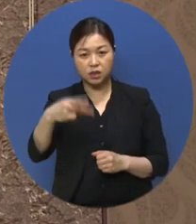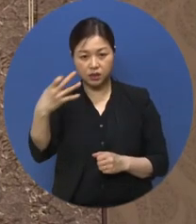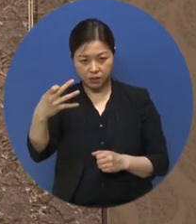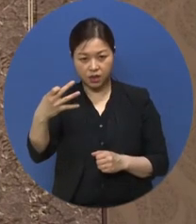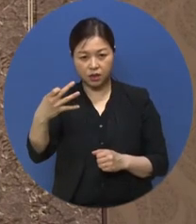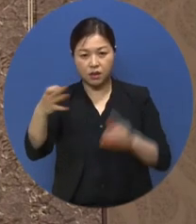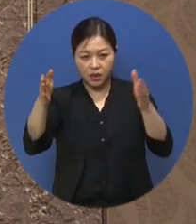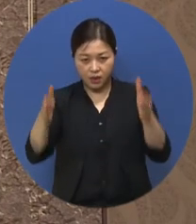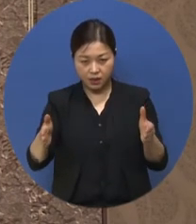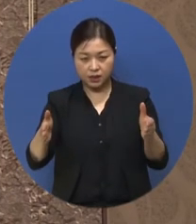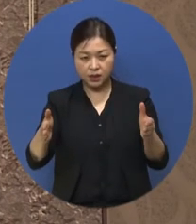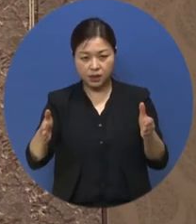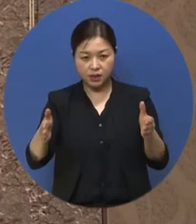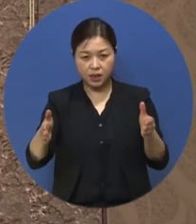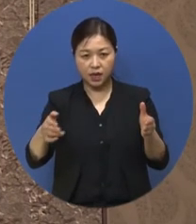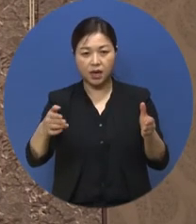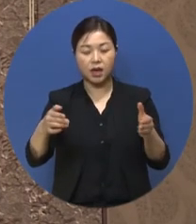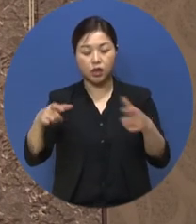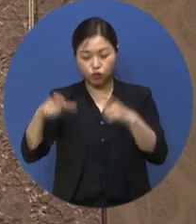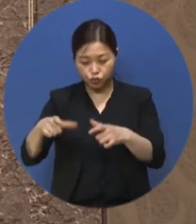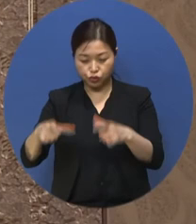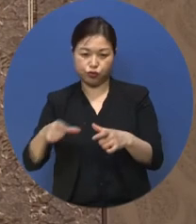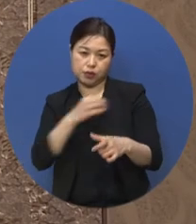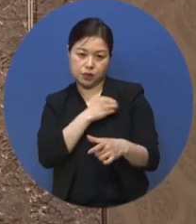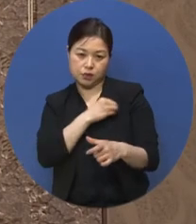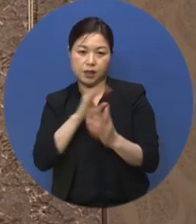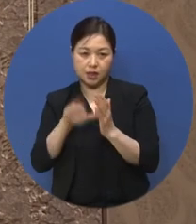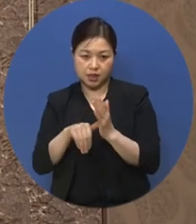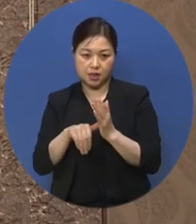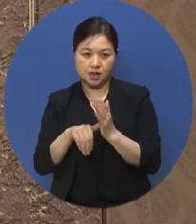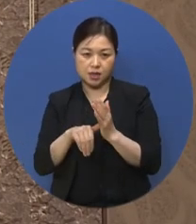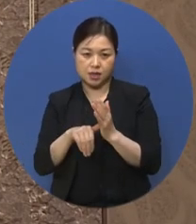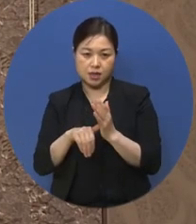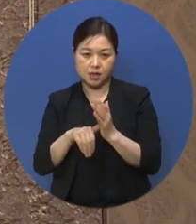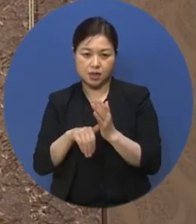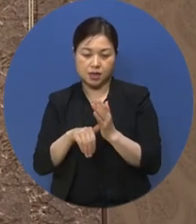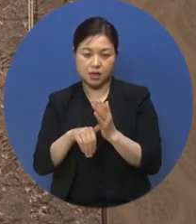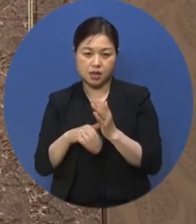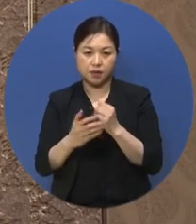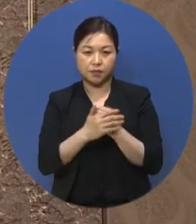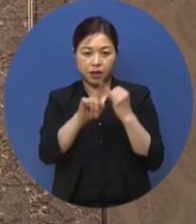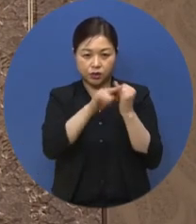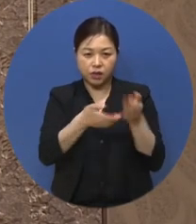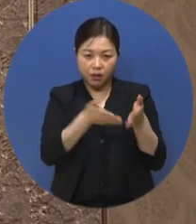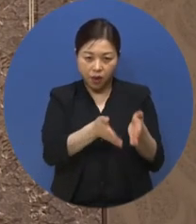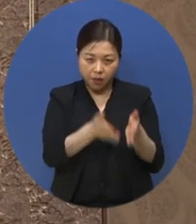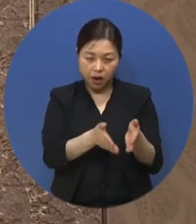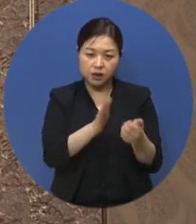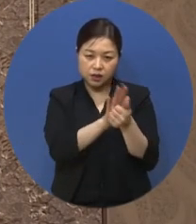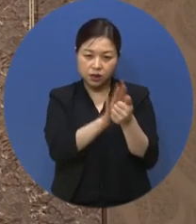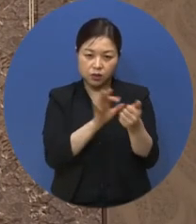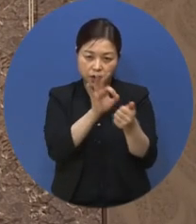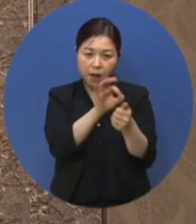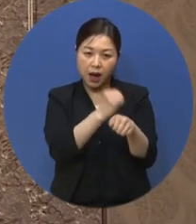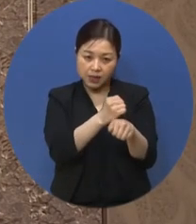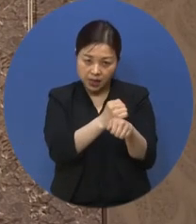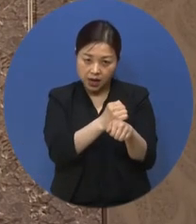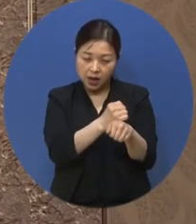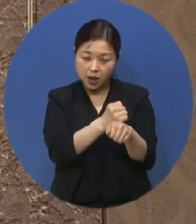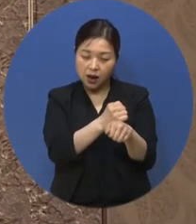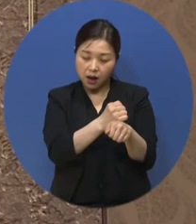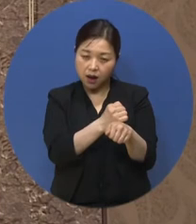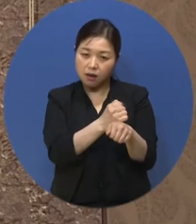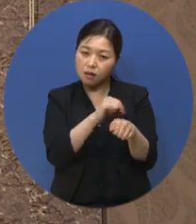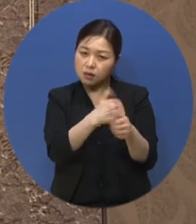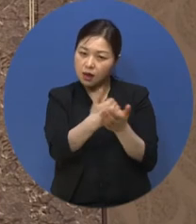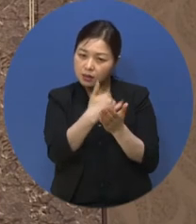네. 2014년까지. 네네. 그 기간 중에 제가 한번 뭐 한참 덜 출산장려 주자고 그래갖고 한 네. 적이 있었을